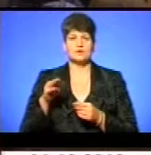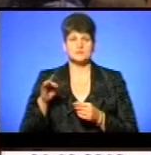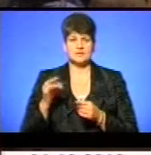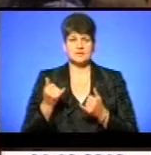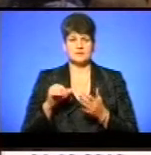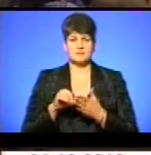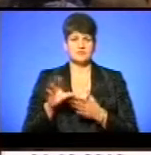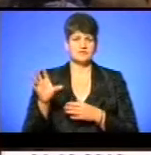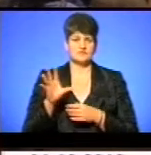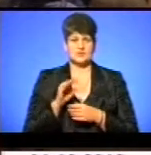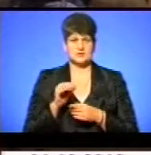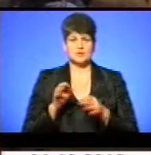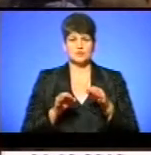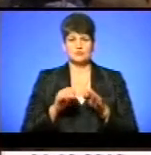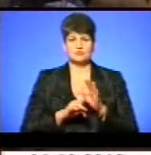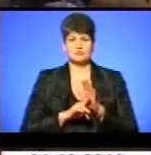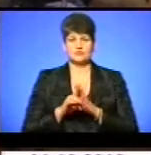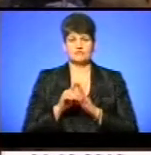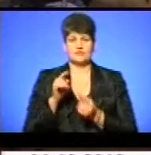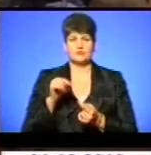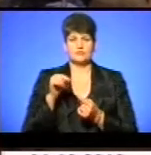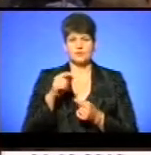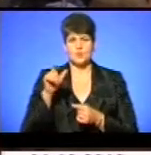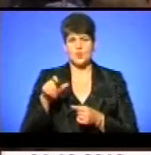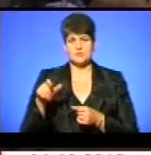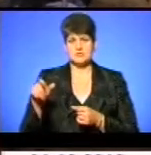засідання. Суд переходить до встановлення осіб